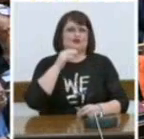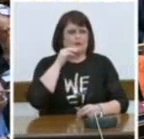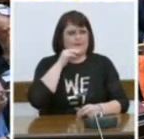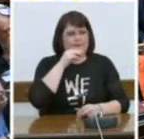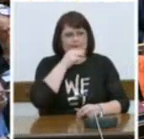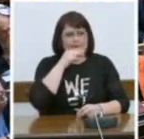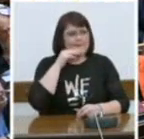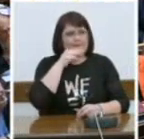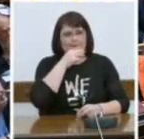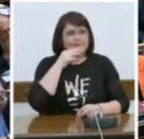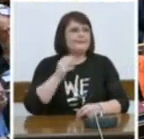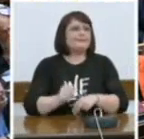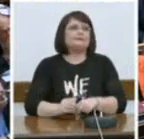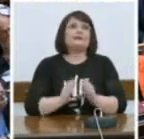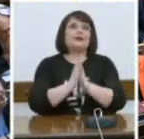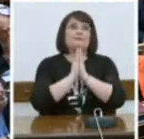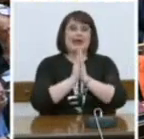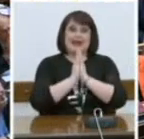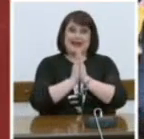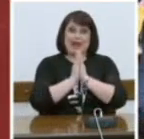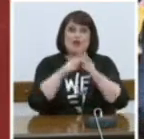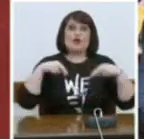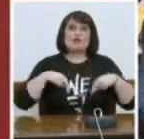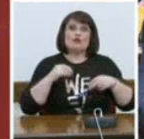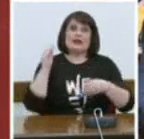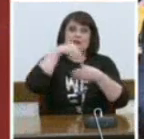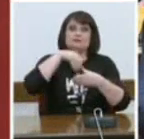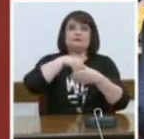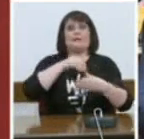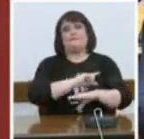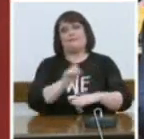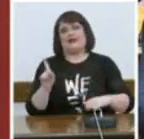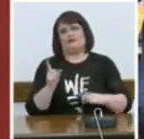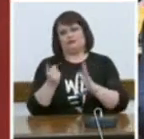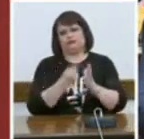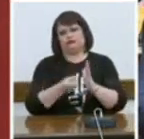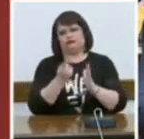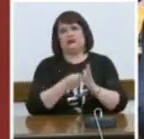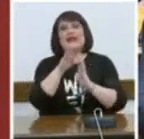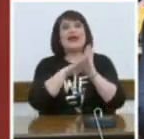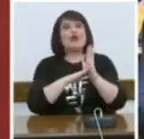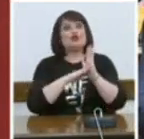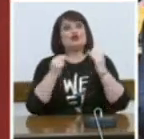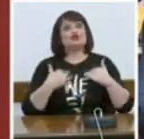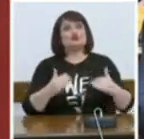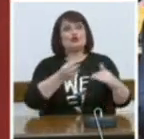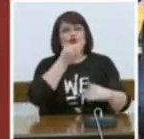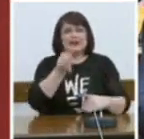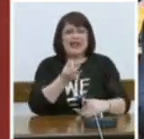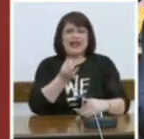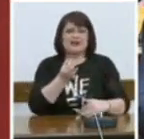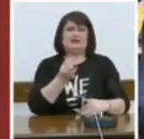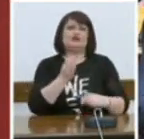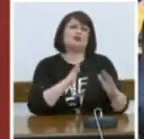τα ειδικά κοινοβουλευτικά καθήκοντα. Γνωρίζετε κύριε Πρόεδρε ότι ο κανονισμός της Βουλής επιφυλάσσει ειδικά προνόμια για τα μέλη της